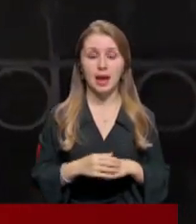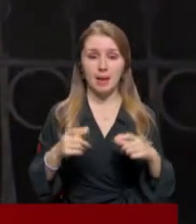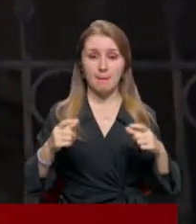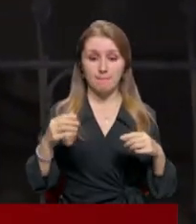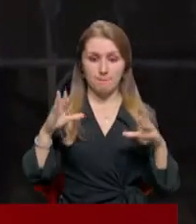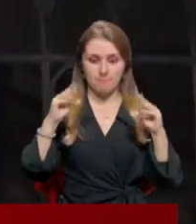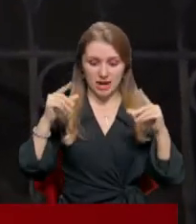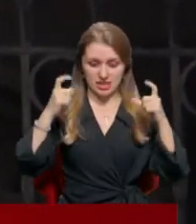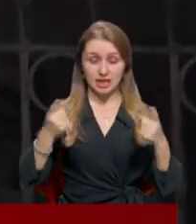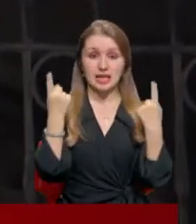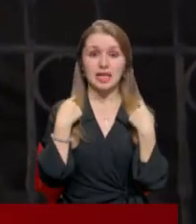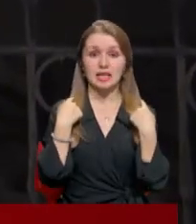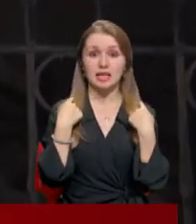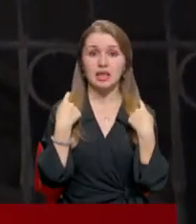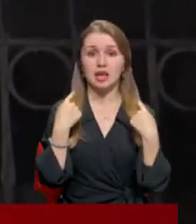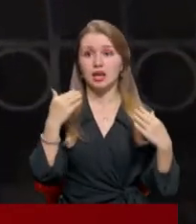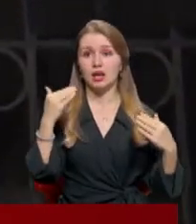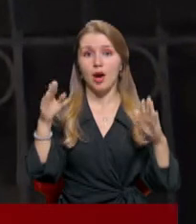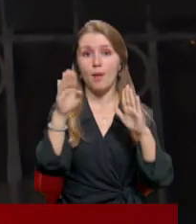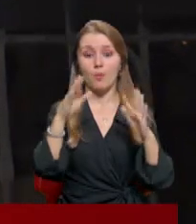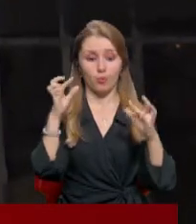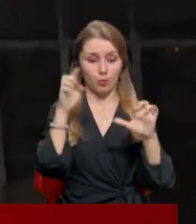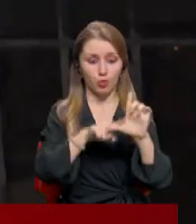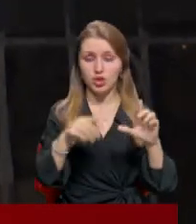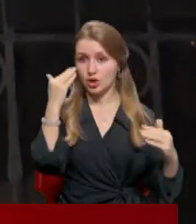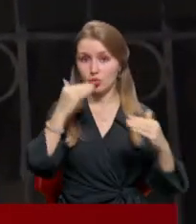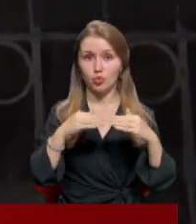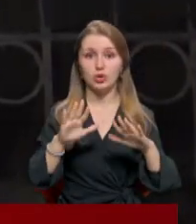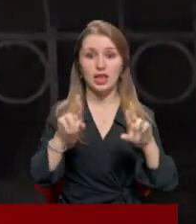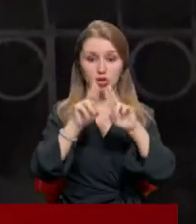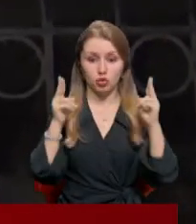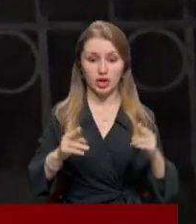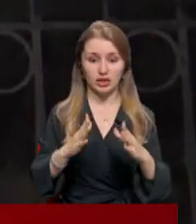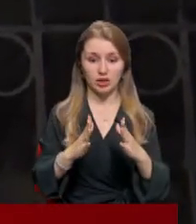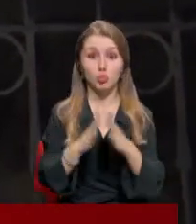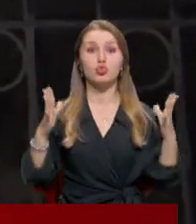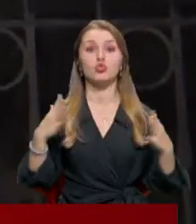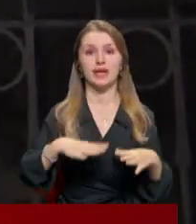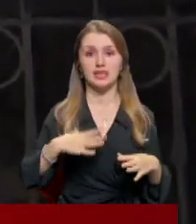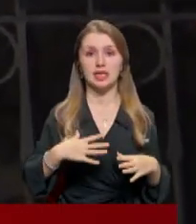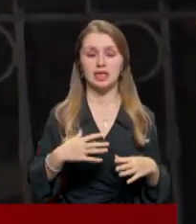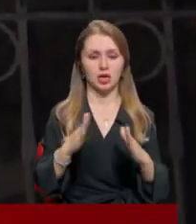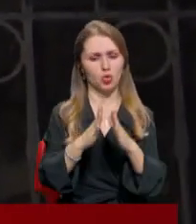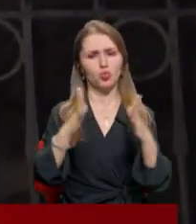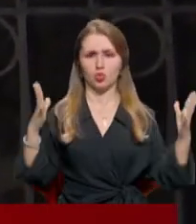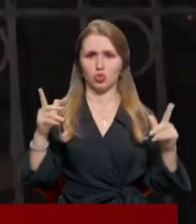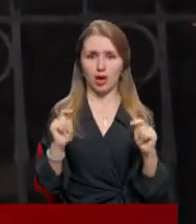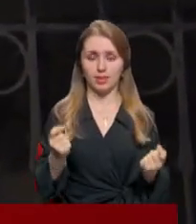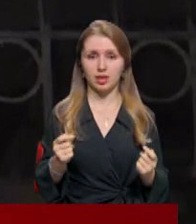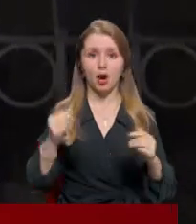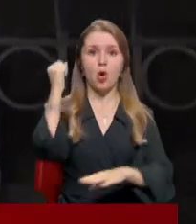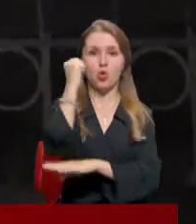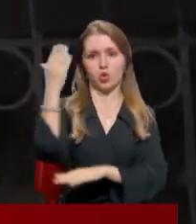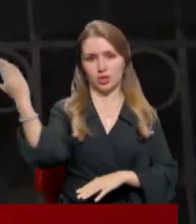Pastanenin yetkilileri ne nizama ne projeye uygun olarak dükkanlarını genişletmek istediler. Genişlettiler de,